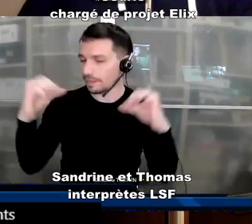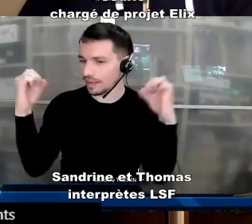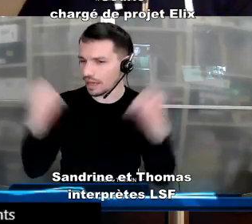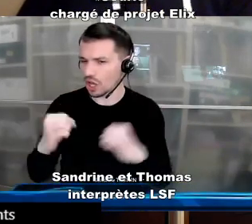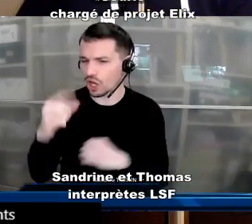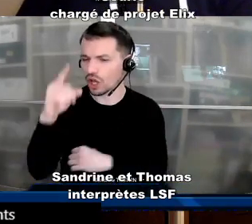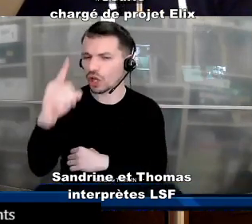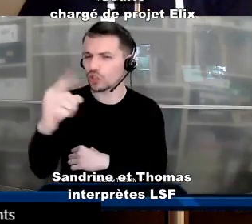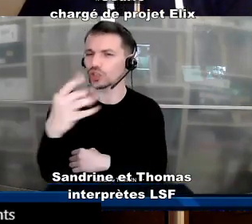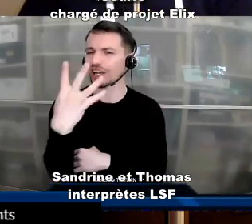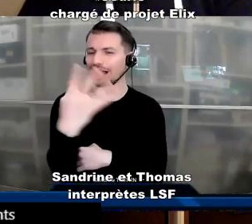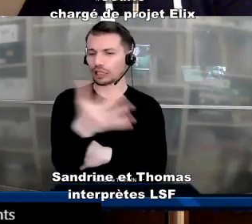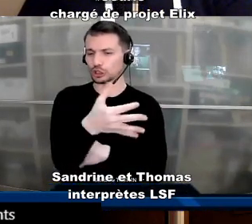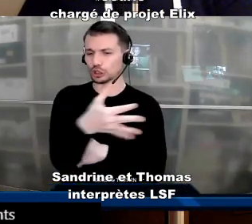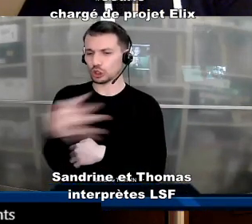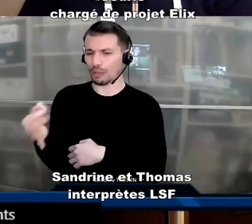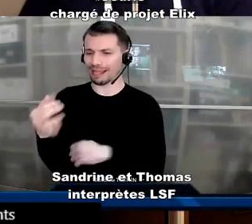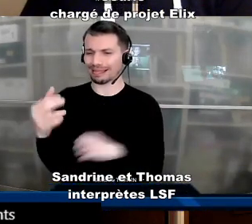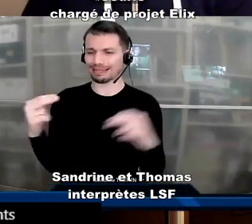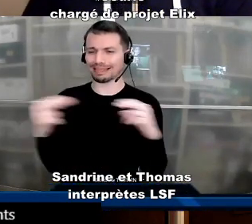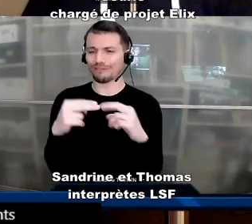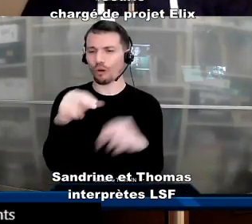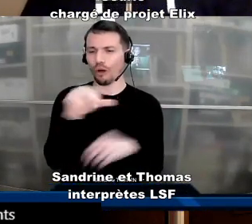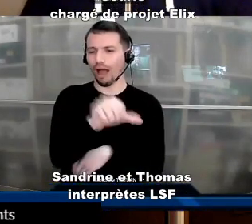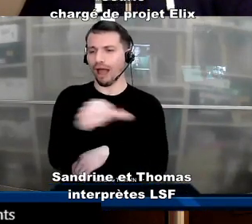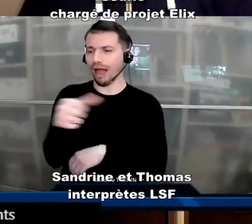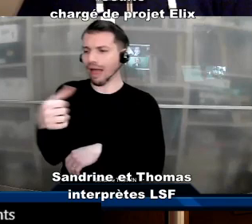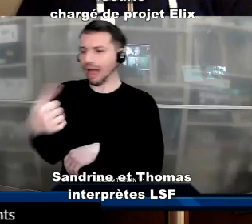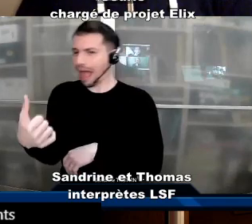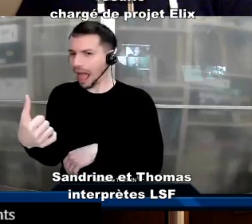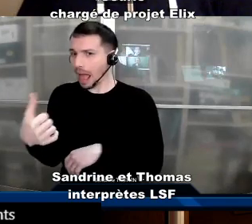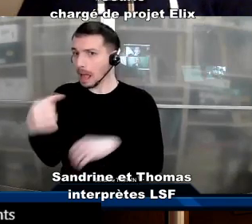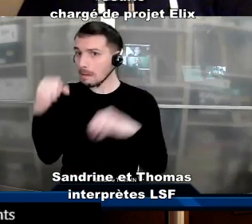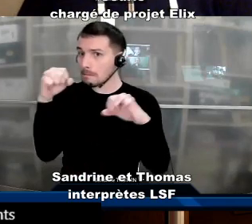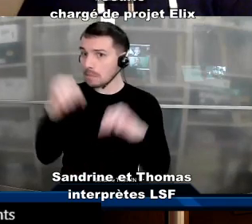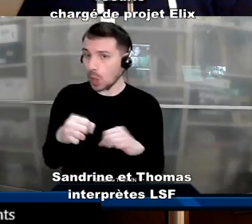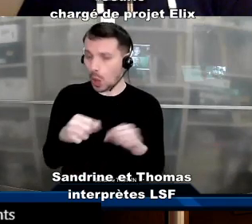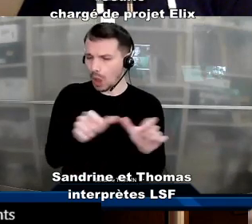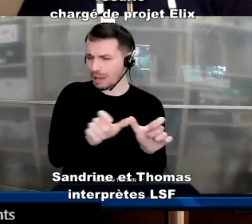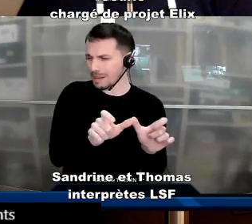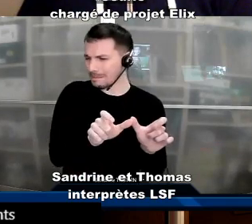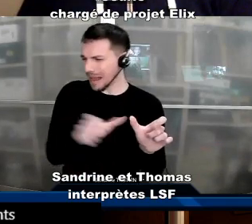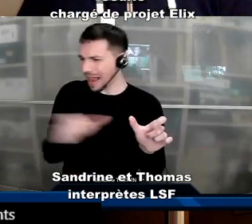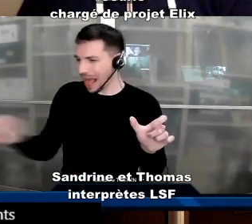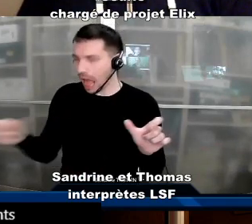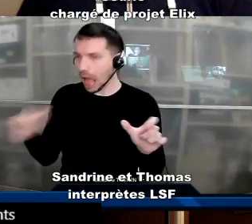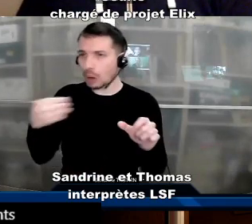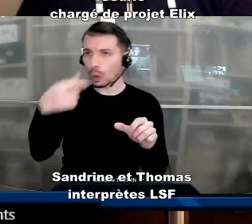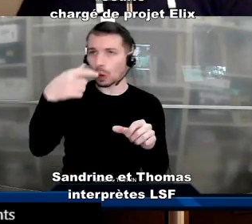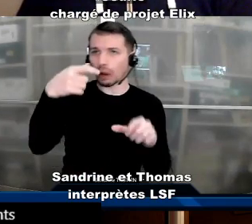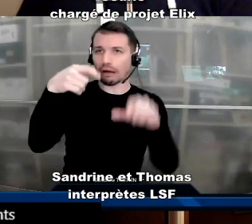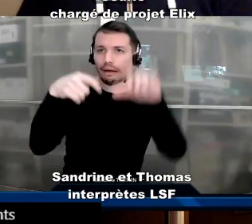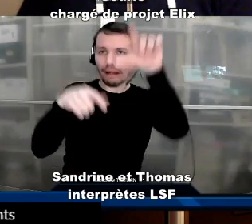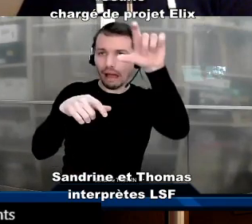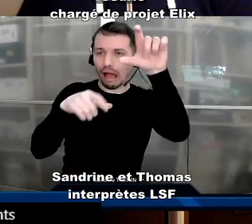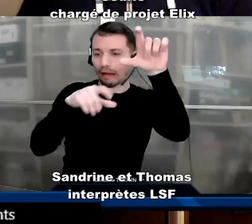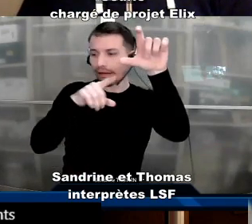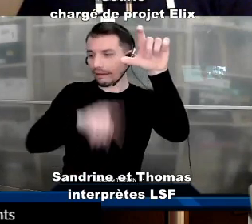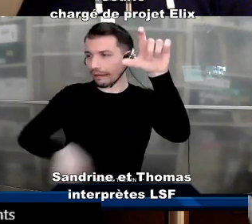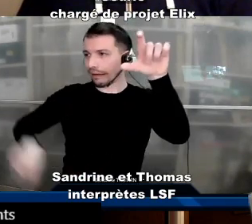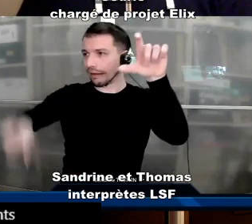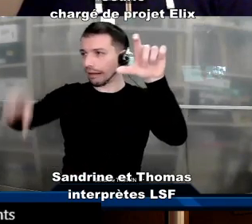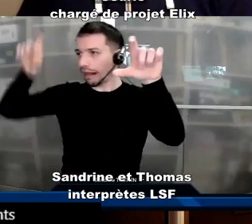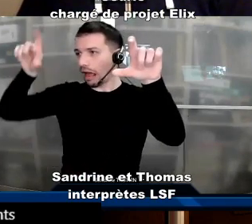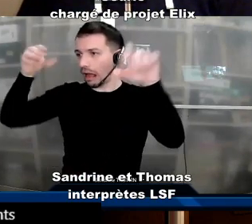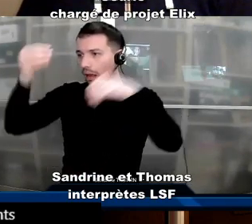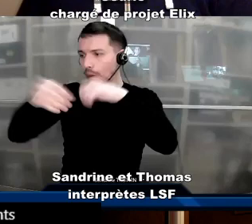4 semaines du niveau A1, est-ce qu'on peut les faire à la suite ou alors en général elles sont espacées les unes des autres ou